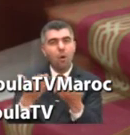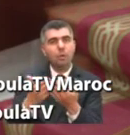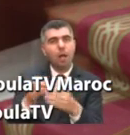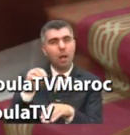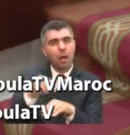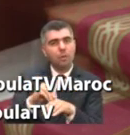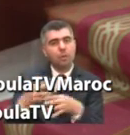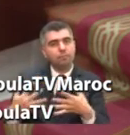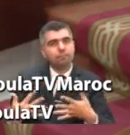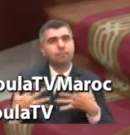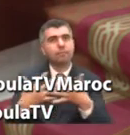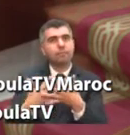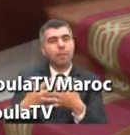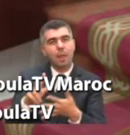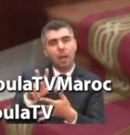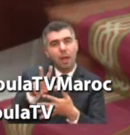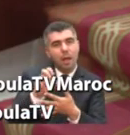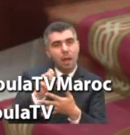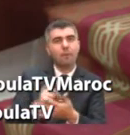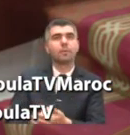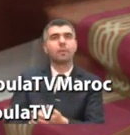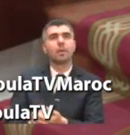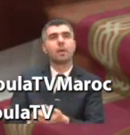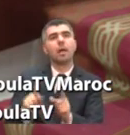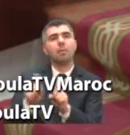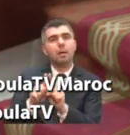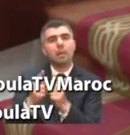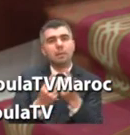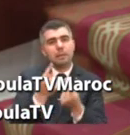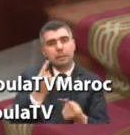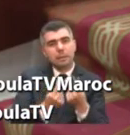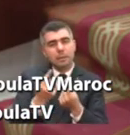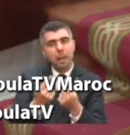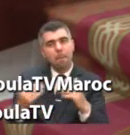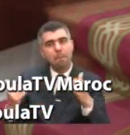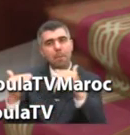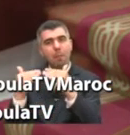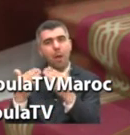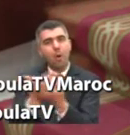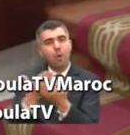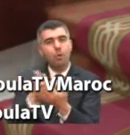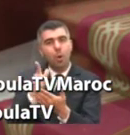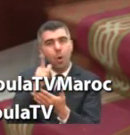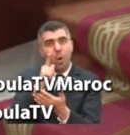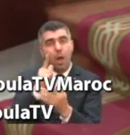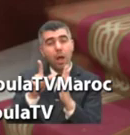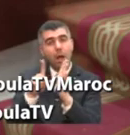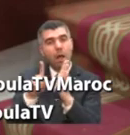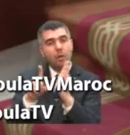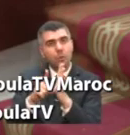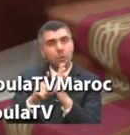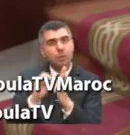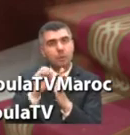مسؤولية جامعية، لأنكم تعرفون أن ما يمكن أن يضمن المساواة اللغوية هو مشروع القانون التنظيمي